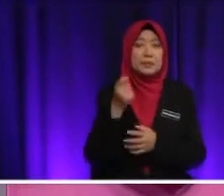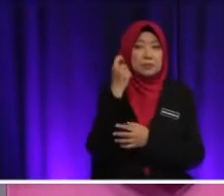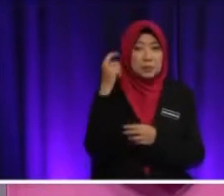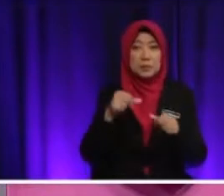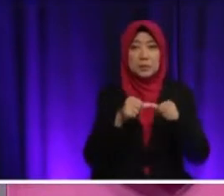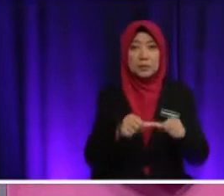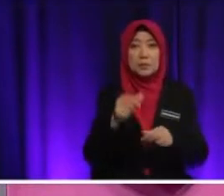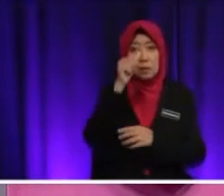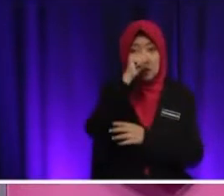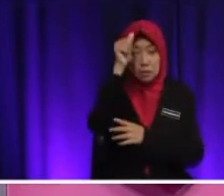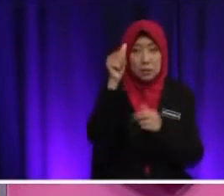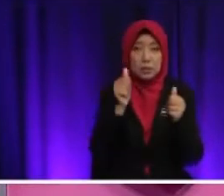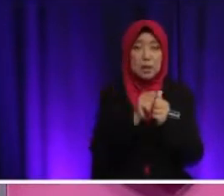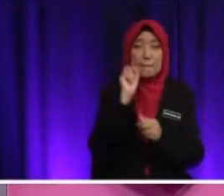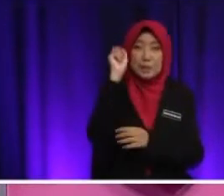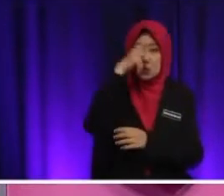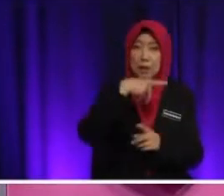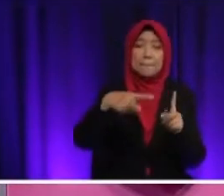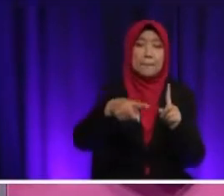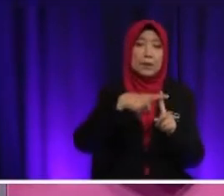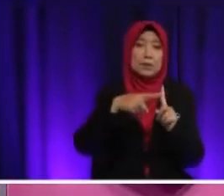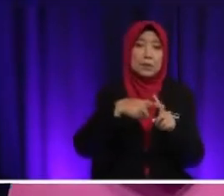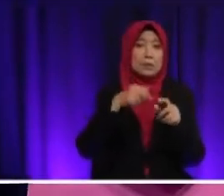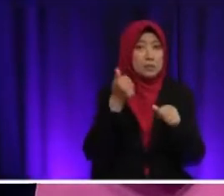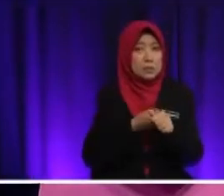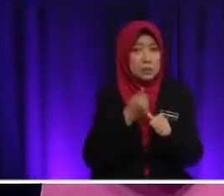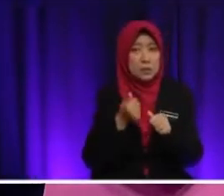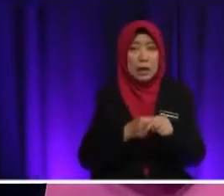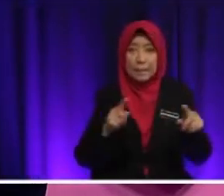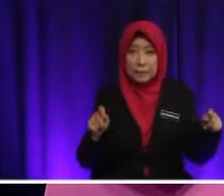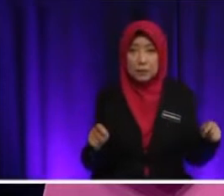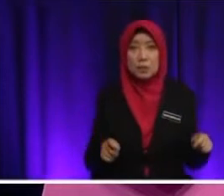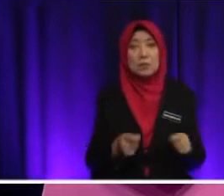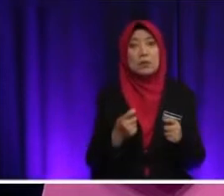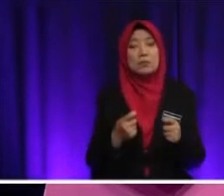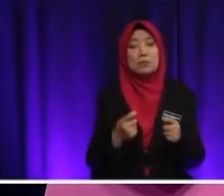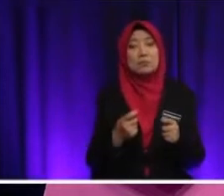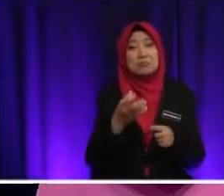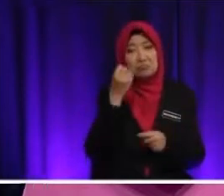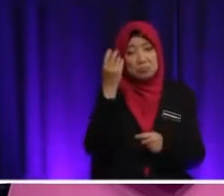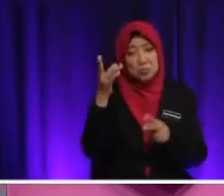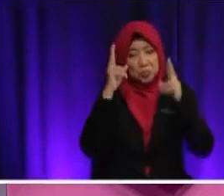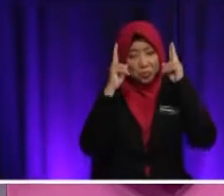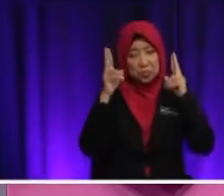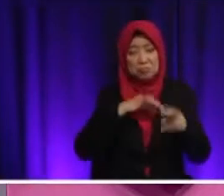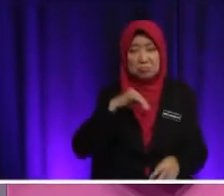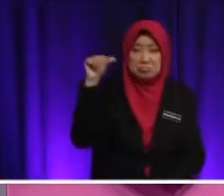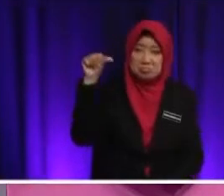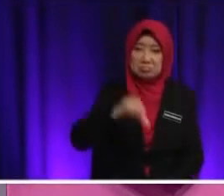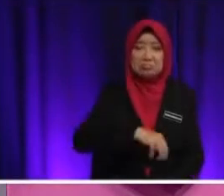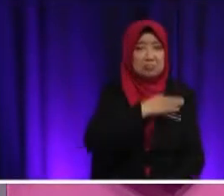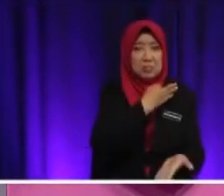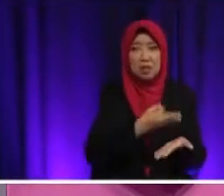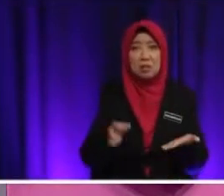Allah dengan bersikap positif dalam setiap tindakan. Ustaz, saya gagal ustaz dalam SPM baru ni. Bagi calon SPM lah.